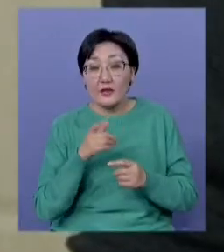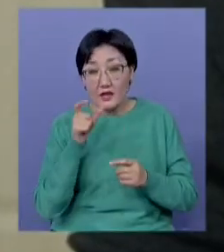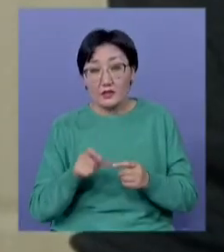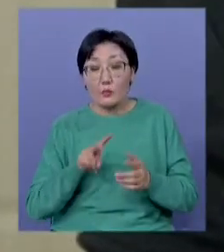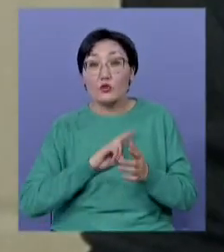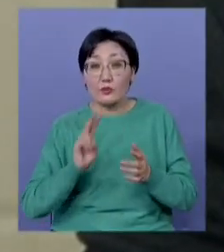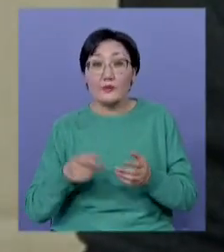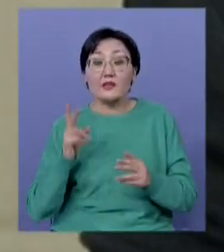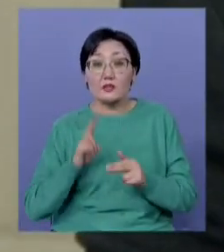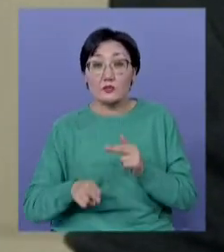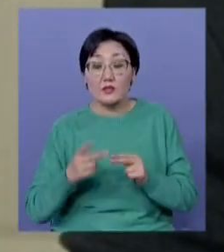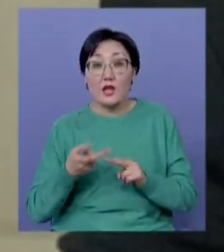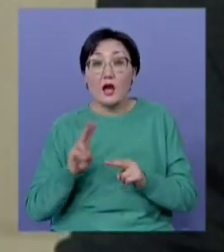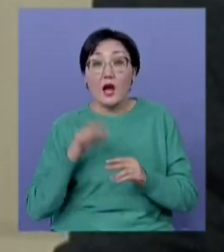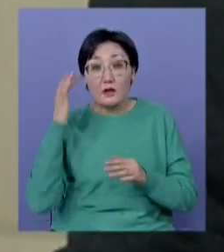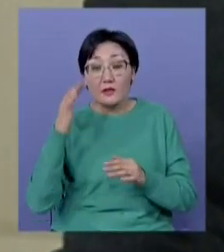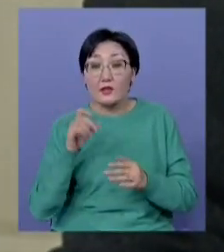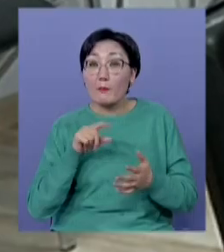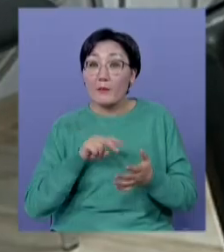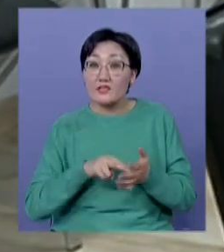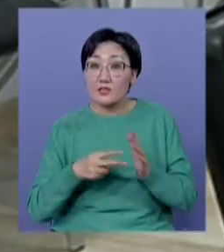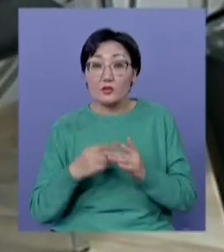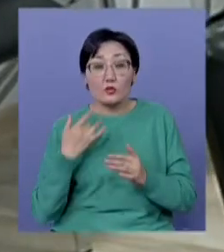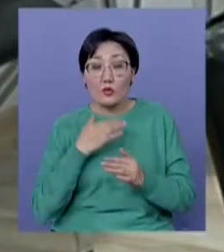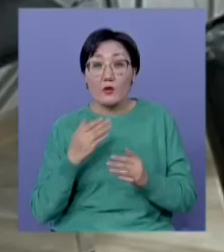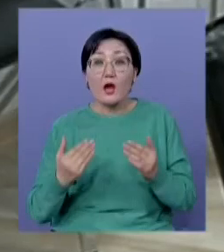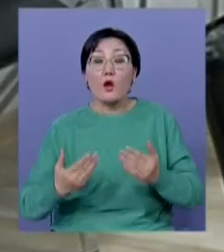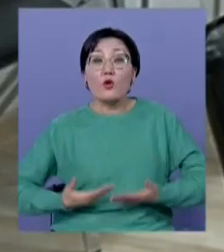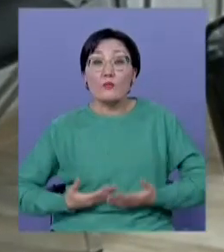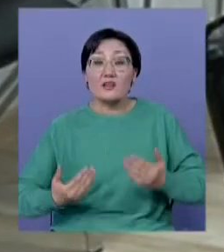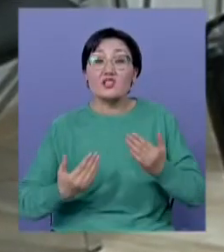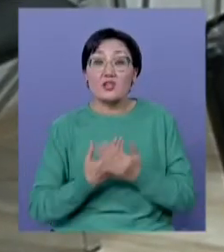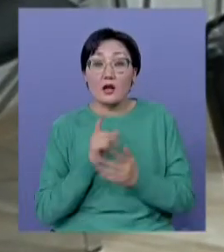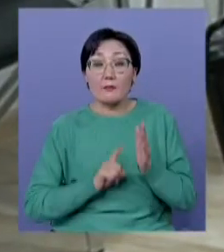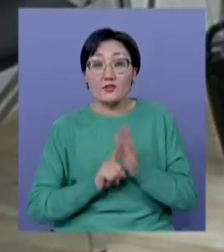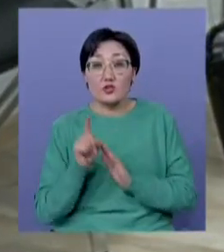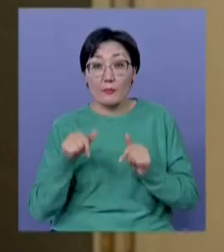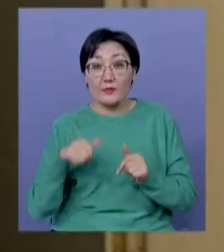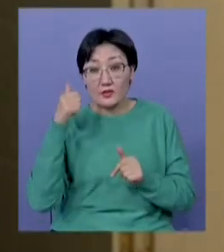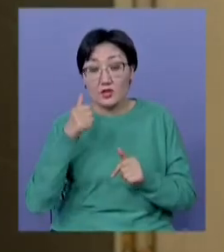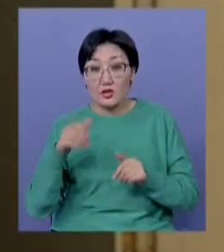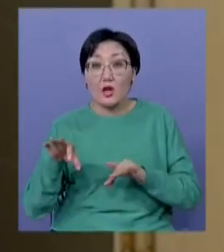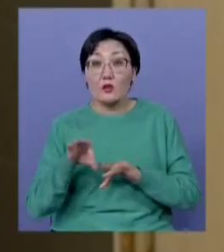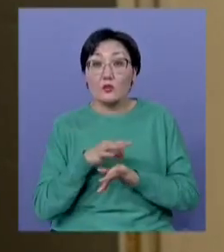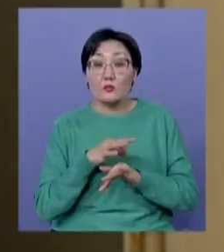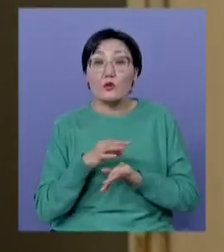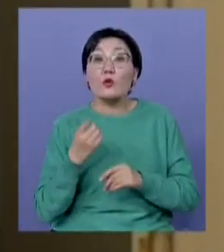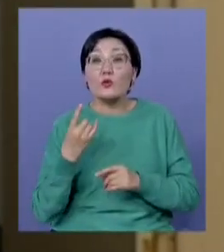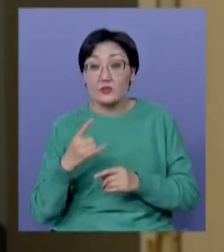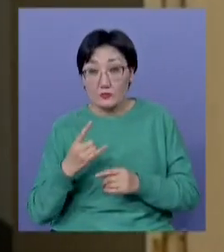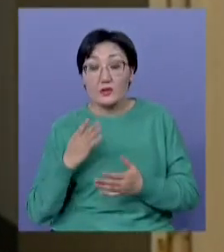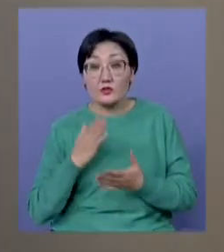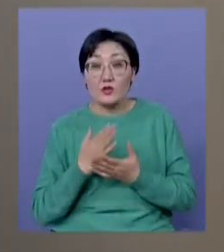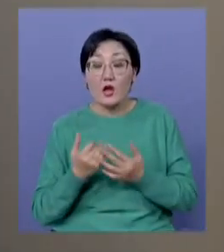Жазасының жартысын өтіп шыққан оның арманы мен мақсаты көп. Өмірін жаңа парақтан бастаған Асқар биыл үйленіп, ұлды болды. Жуғарыда